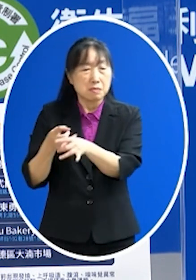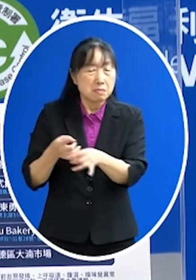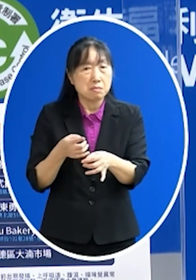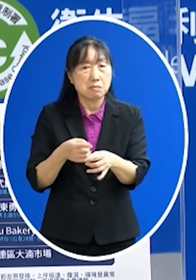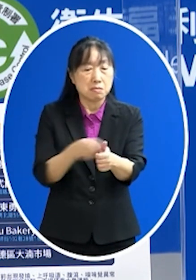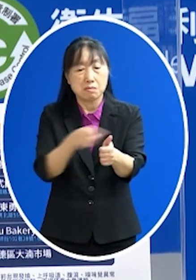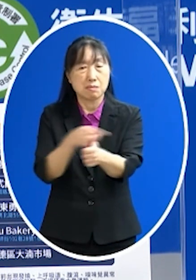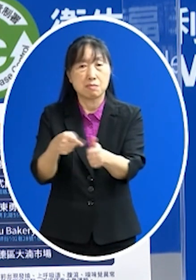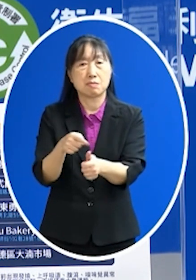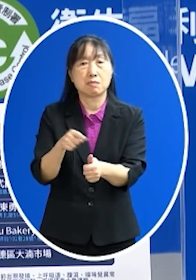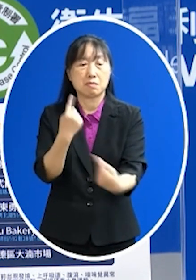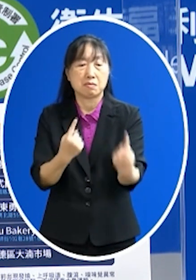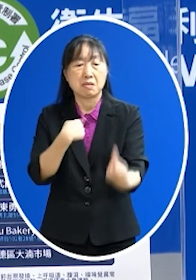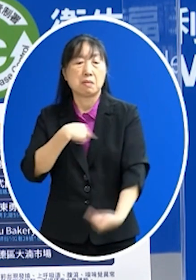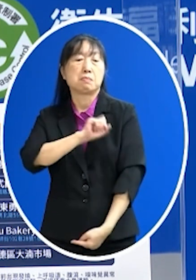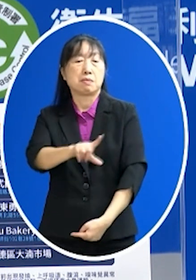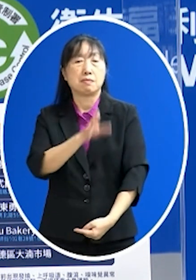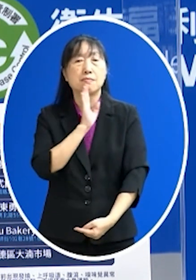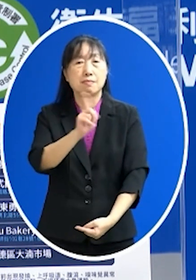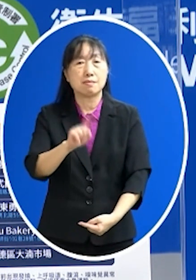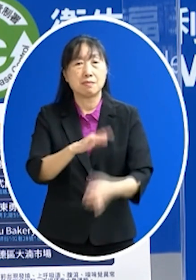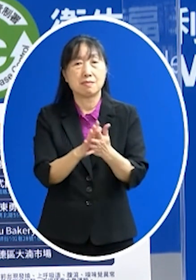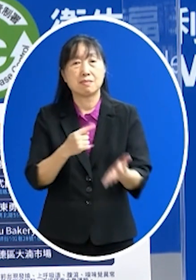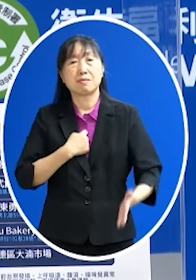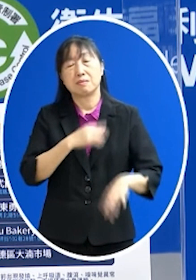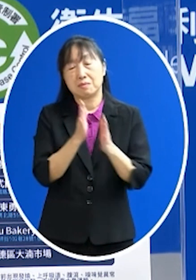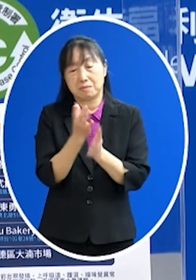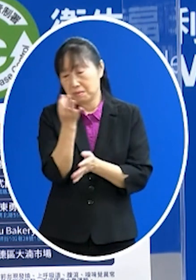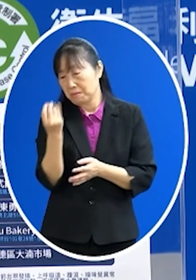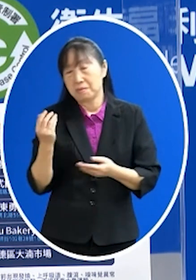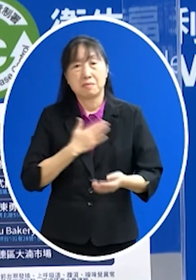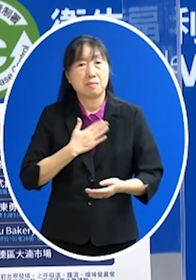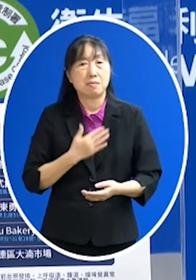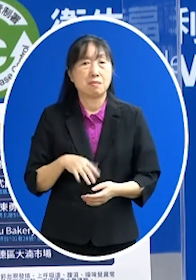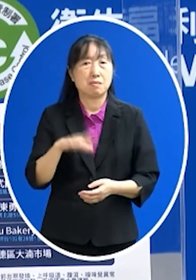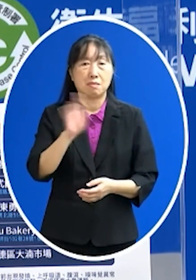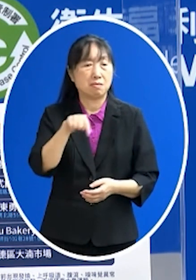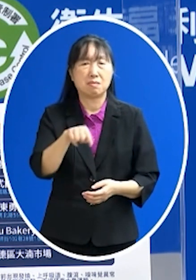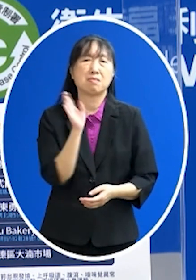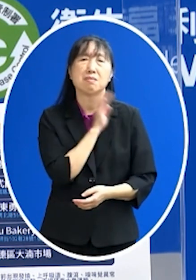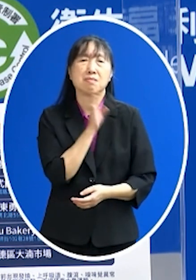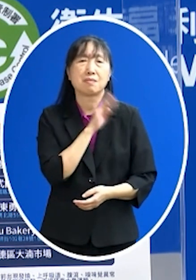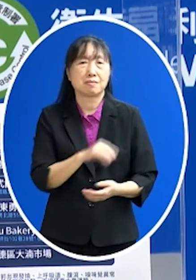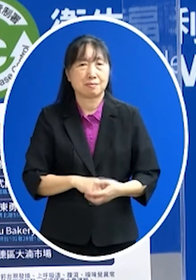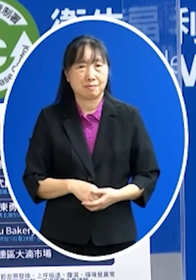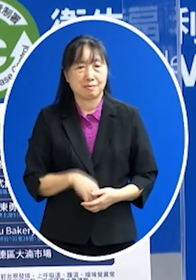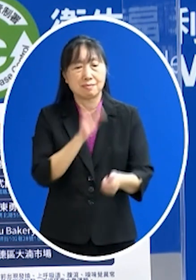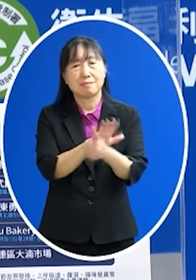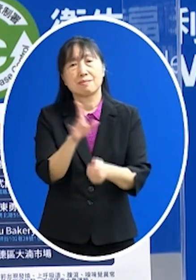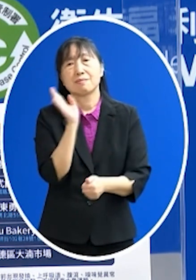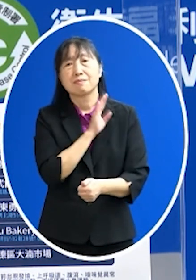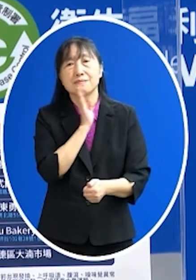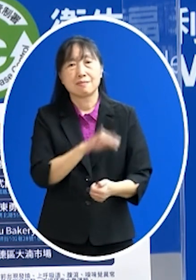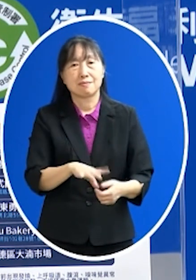比谁好比较有先见之明，或者是后知后觉，在这段时间都没有意义了。好，那事后可以来，大